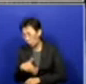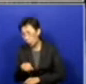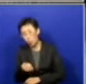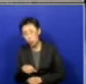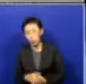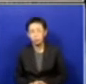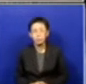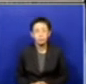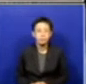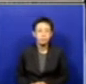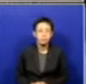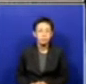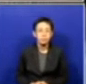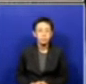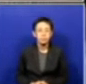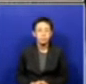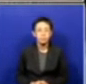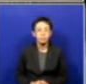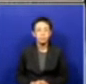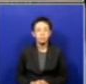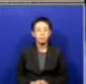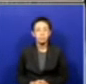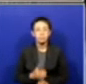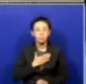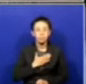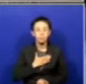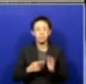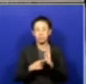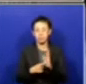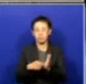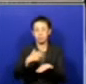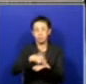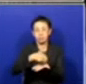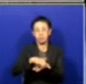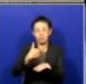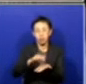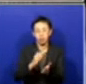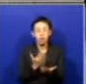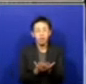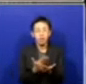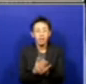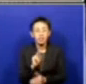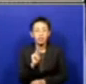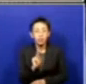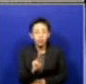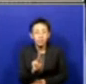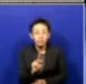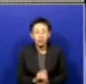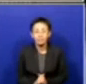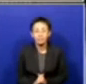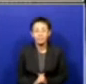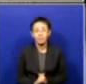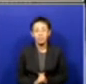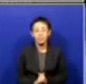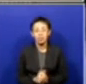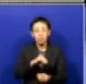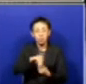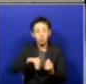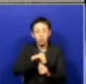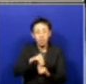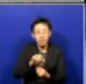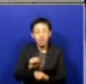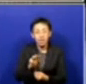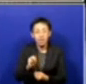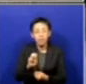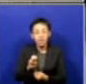จากที่ประเด็นที่ดิฉันได้นำเสนอไปจะเห็นว่าผู้กู้รายนี้ท่านประธานคิดว่า SME เหล่านี้เ